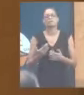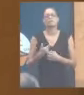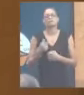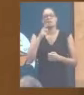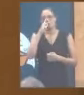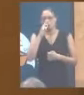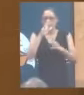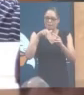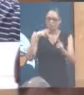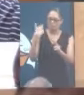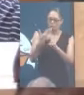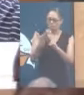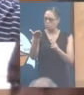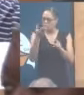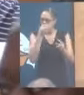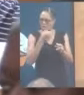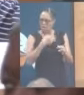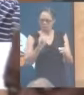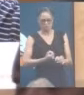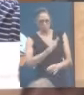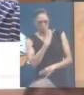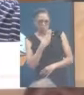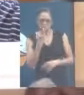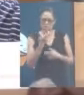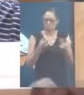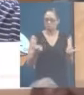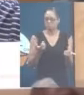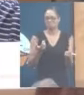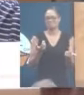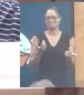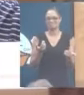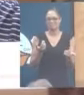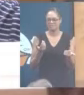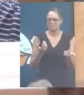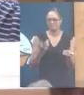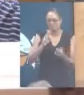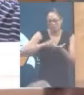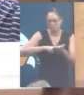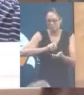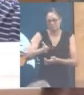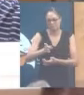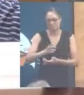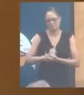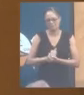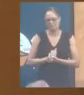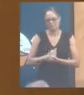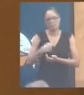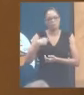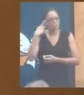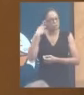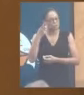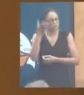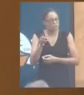êtes victime, on vous insulte, l'article 18. C'est quoi ce machin-là? C'est pas vrai. Ce n'est pas vrai. Moi, je pense que vous